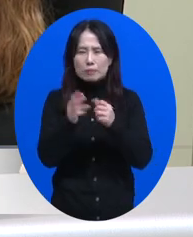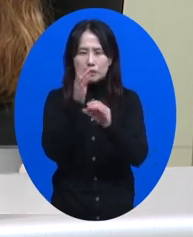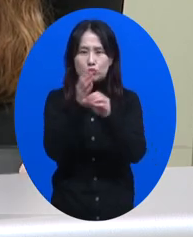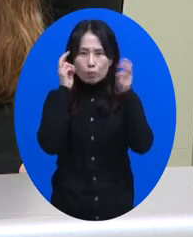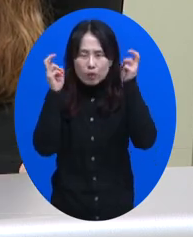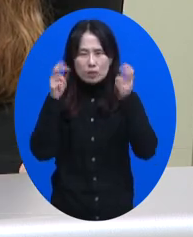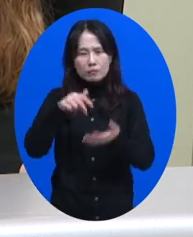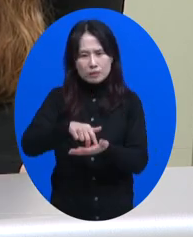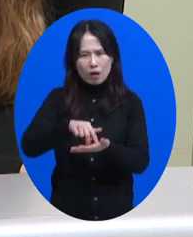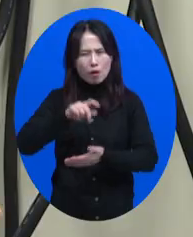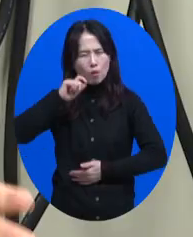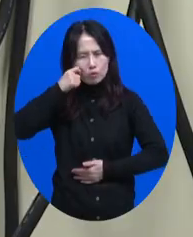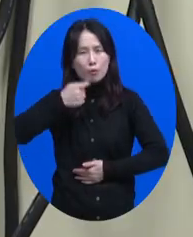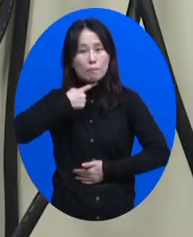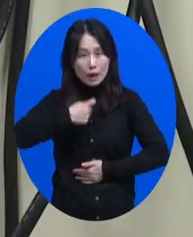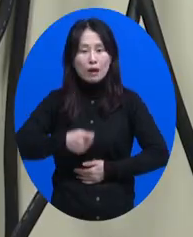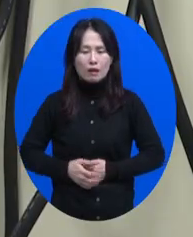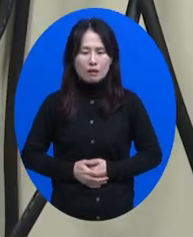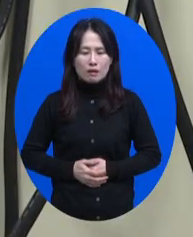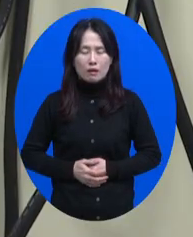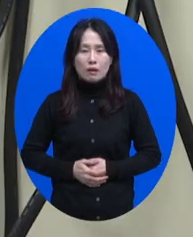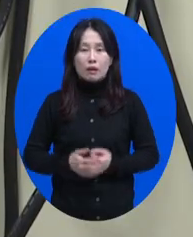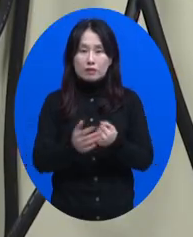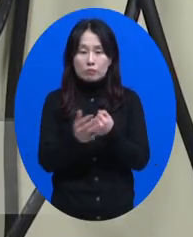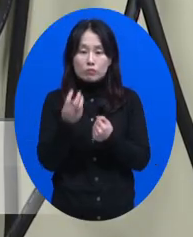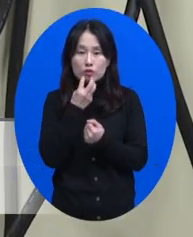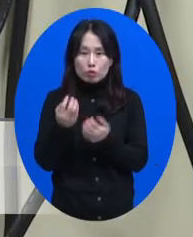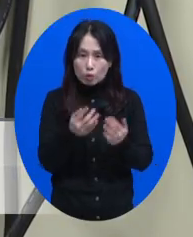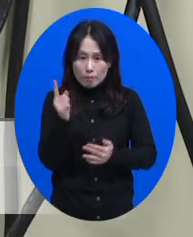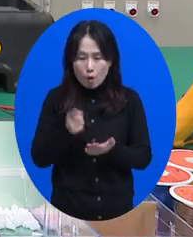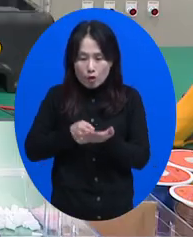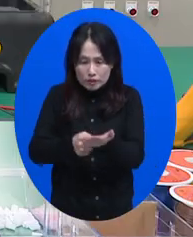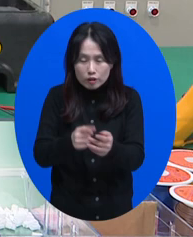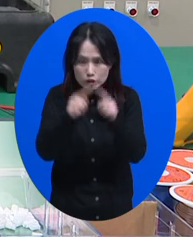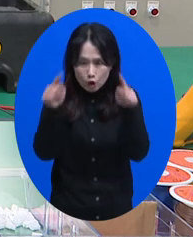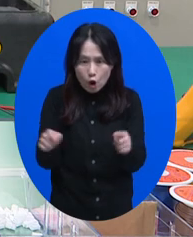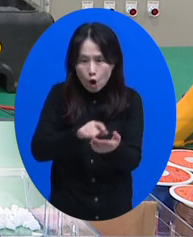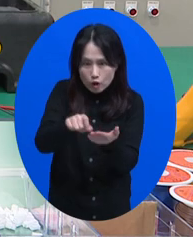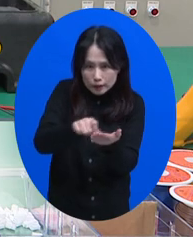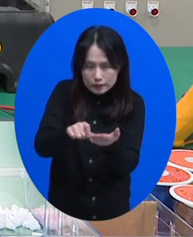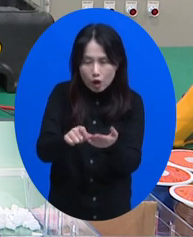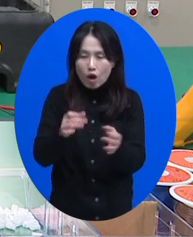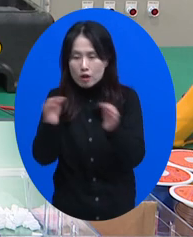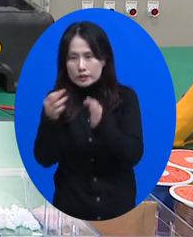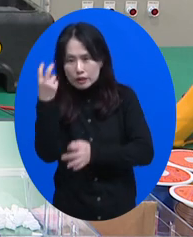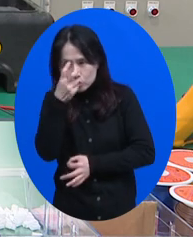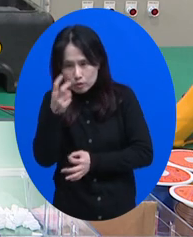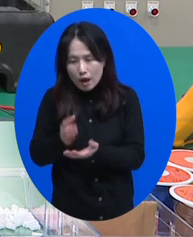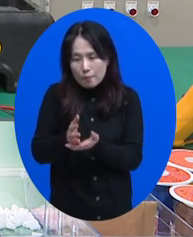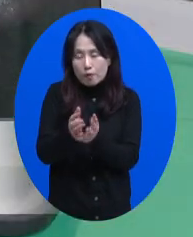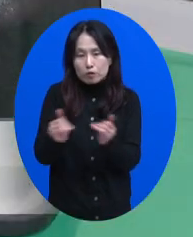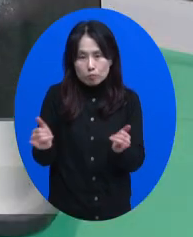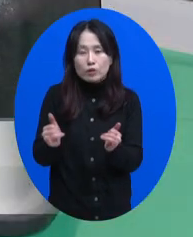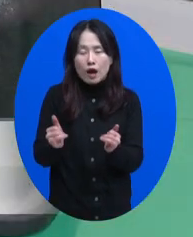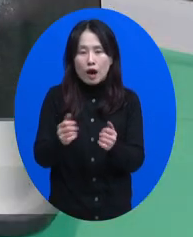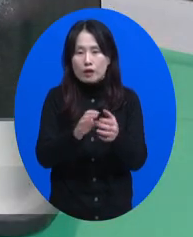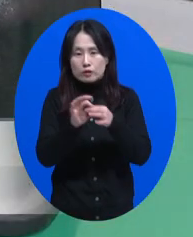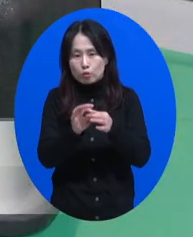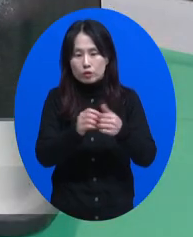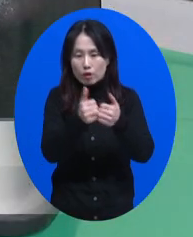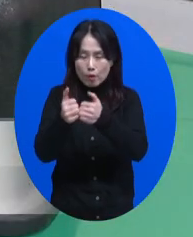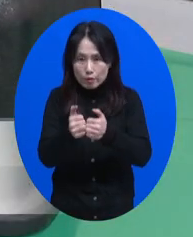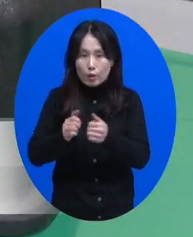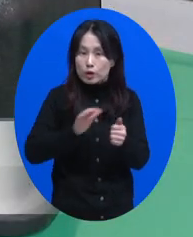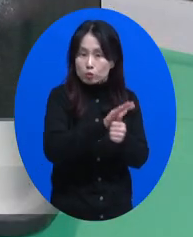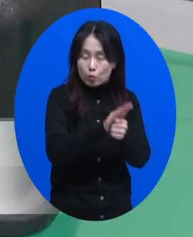어려움에 겪는 경우가 많습니다 이에 경기도가 신청서 작성부터 시장조사 법률 전문가를 통한 쟁점 협의 조정에